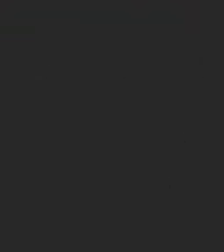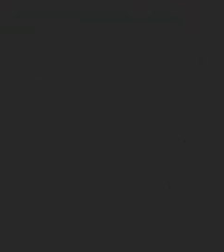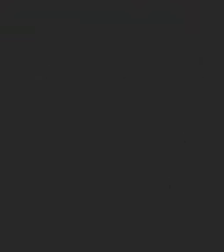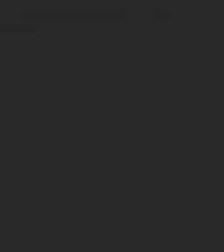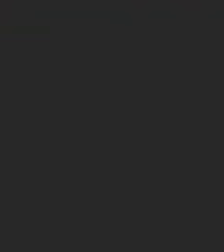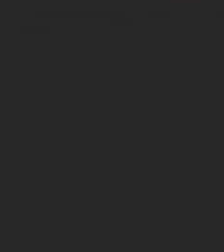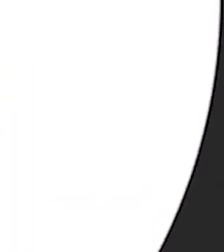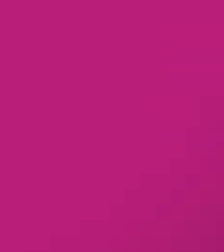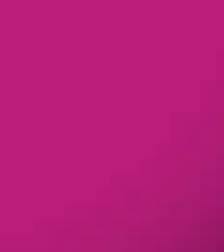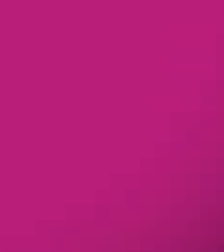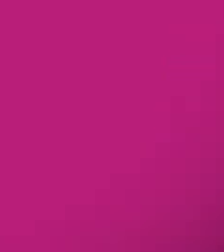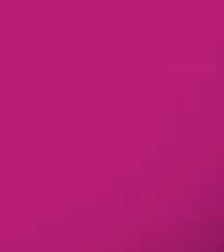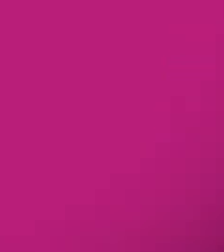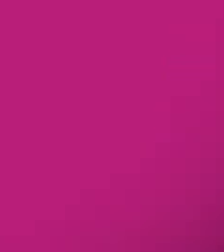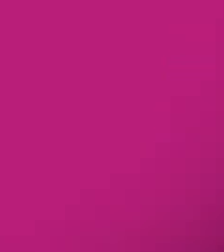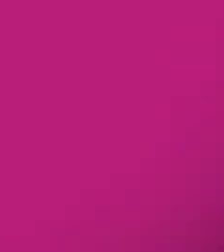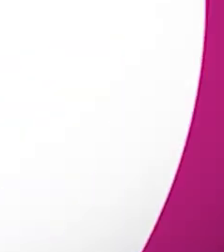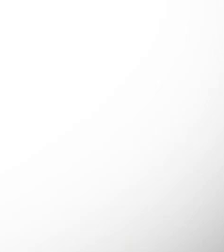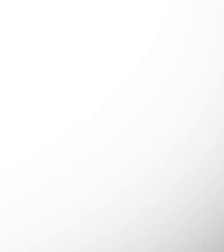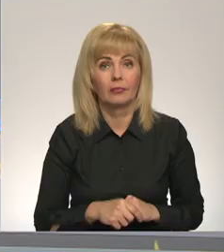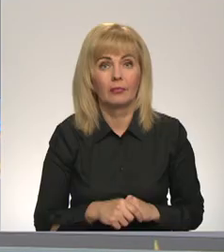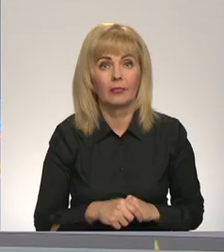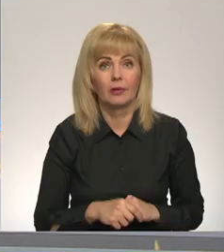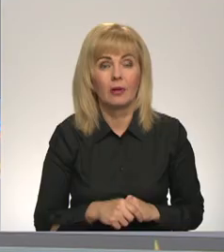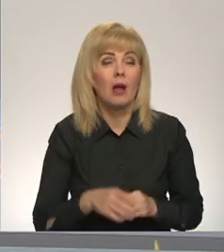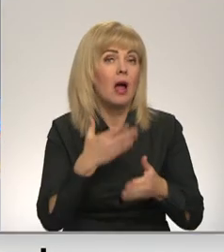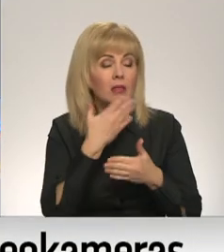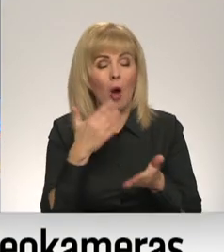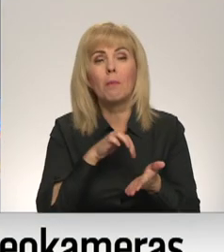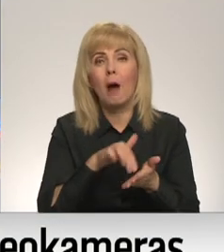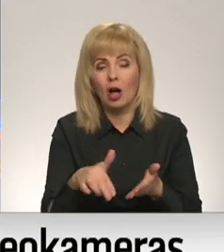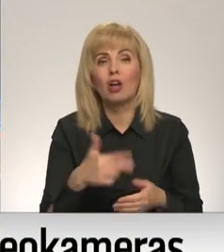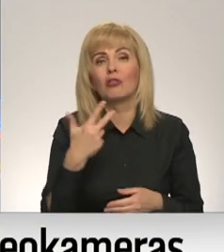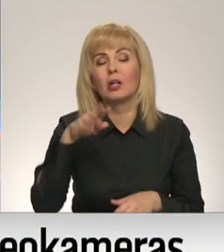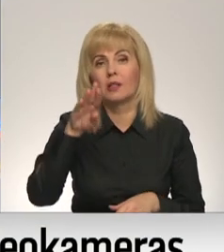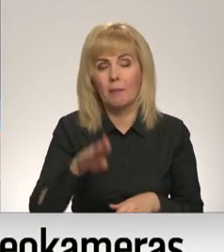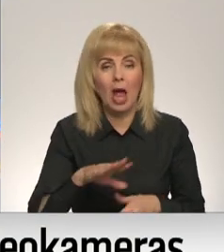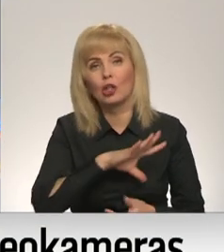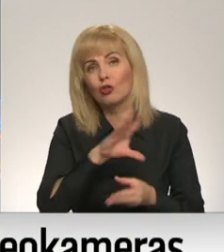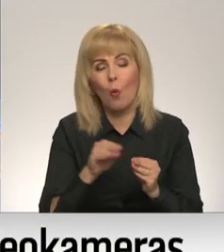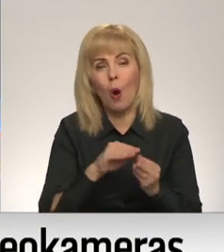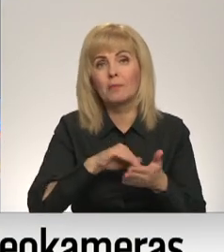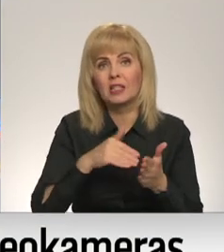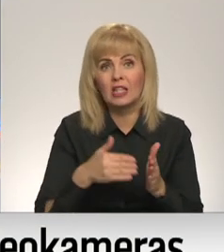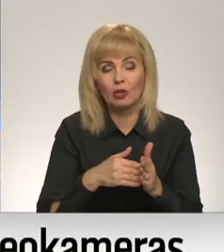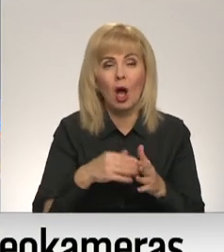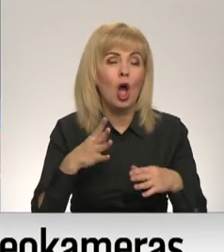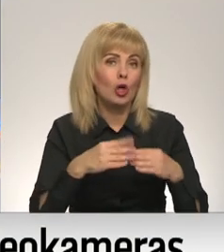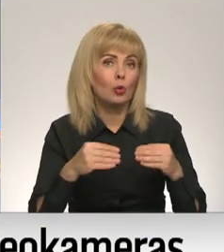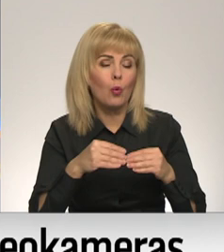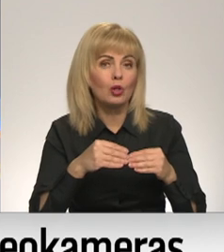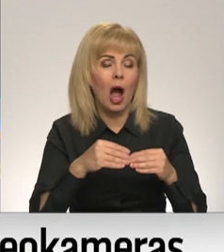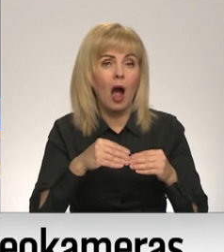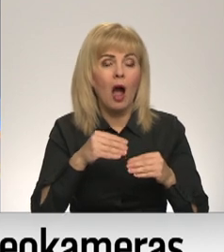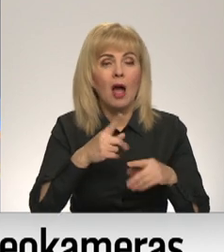Re, viss ēters ir te! Nav pagājuši vēl 3 mēneši, kopš situācija Dūņu dīķos